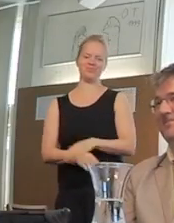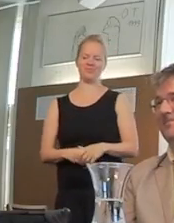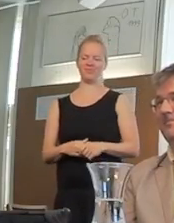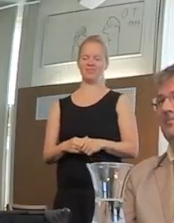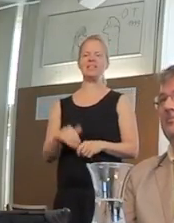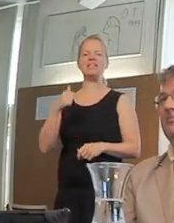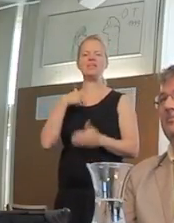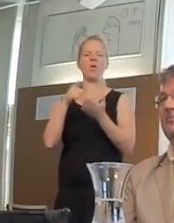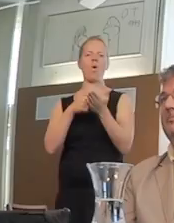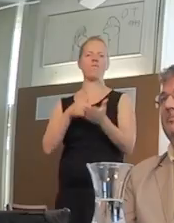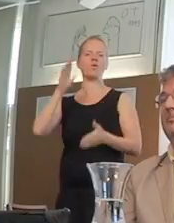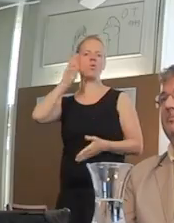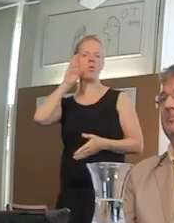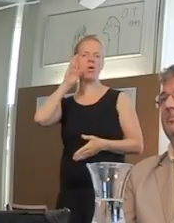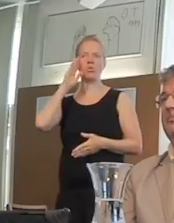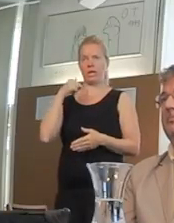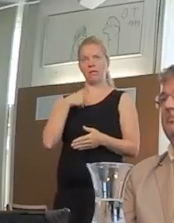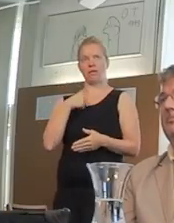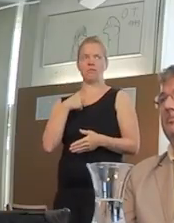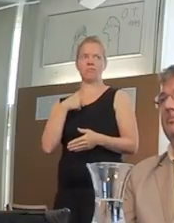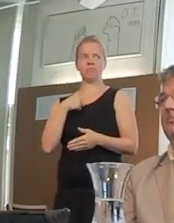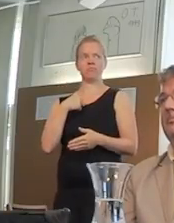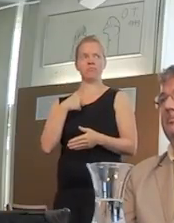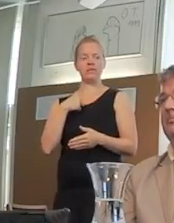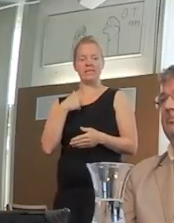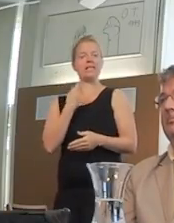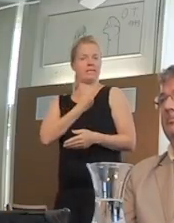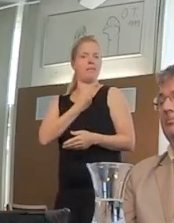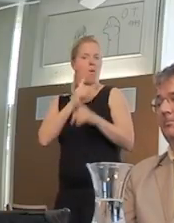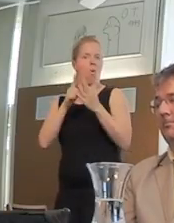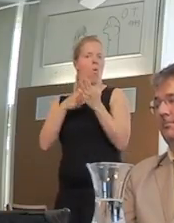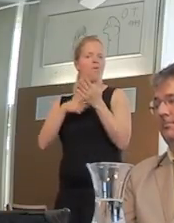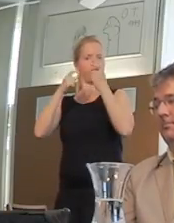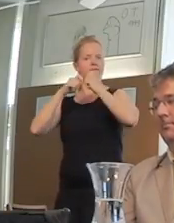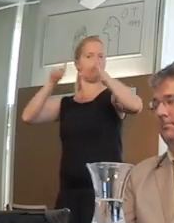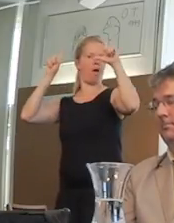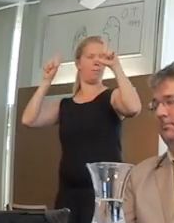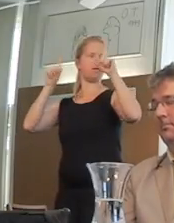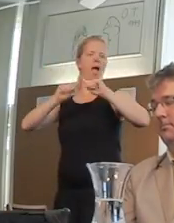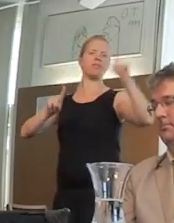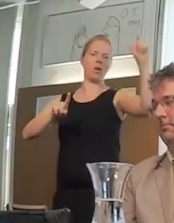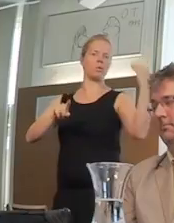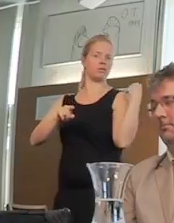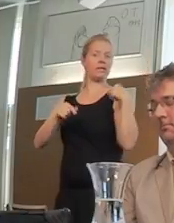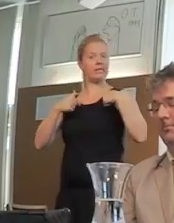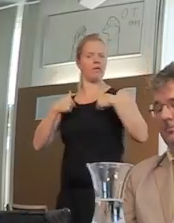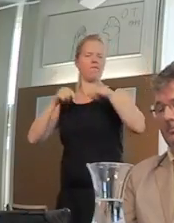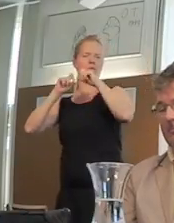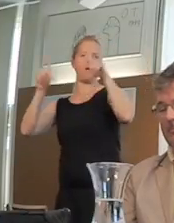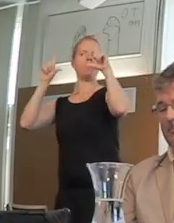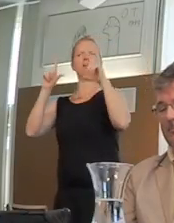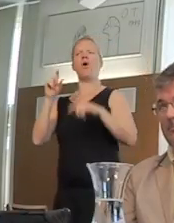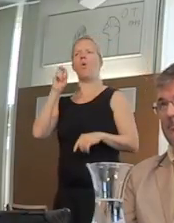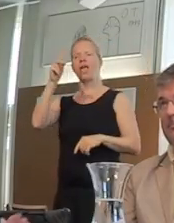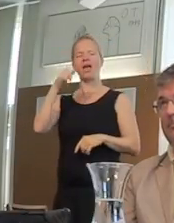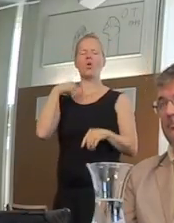Ich werde oft als Vorbild gesehen und oftmals ist es gut und okay, oftmals ist es aber